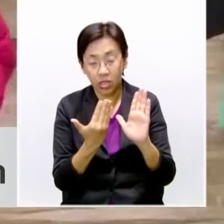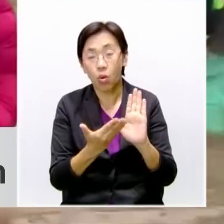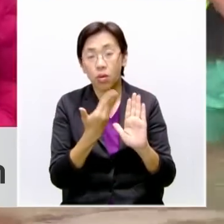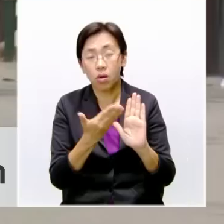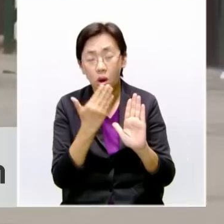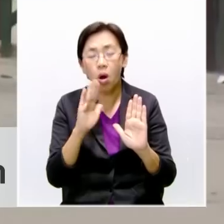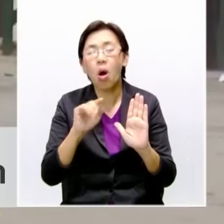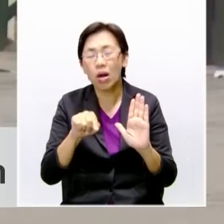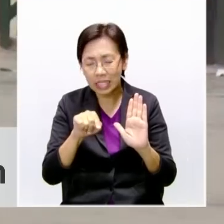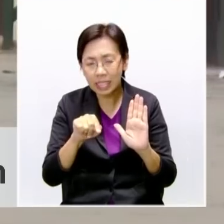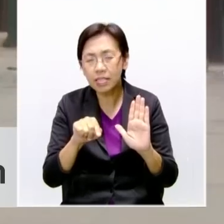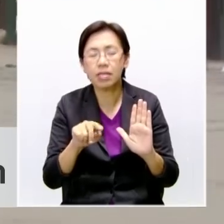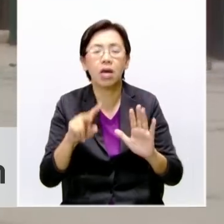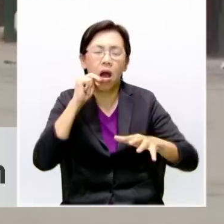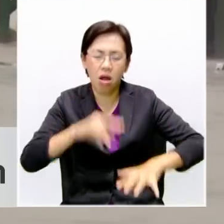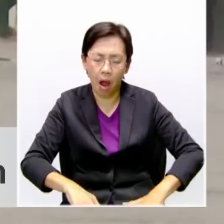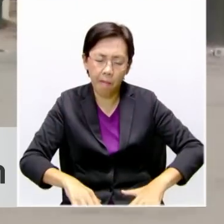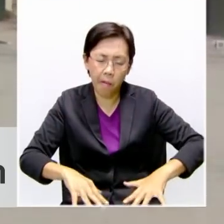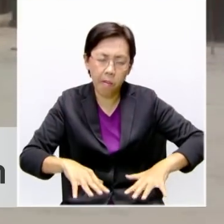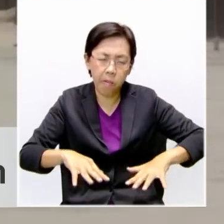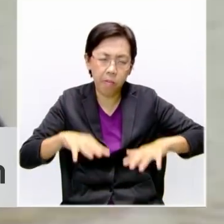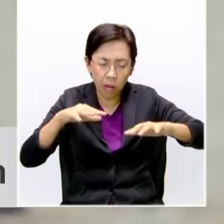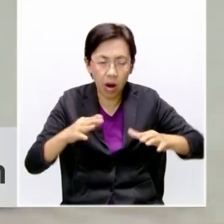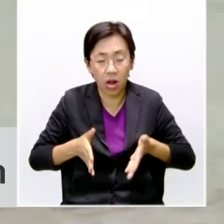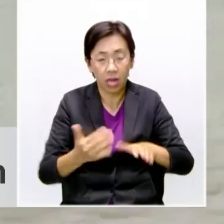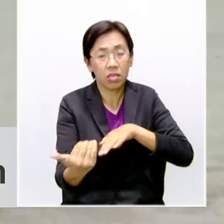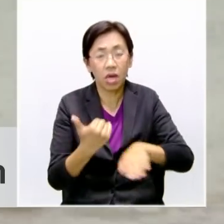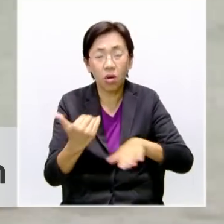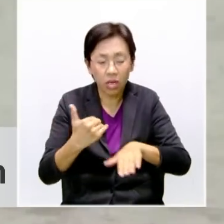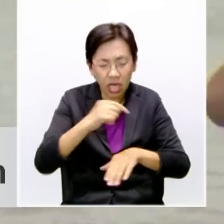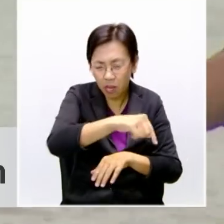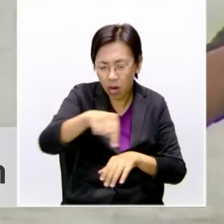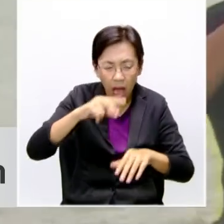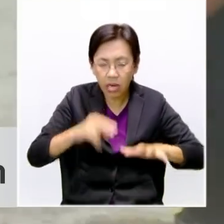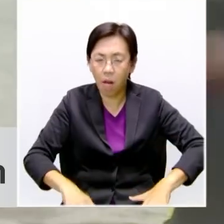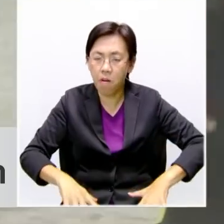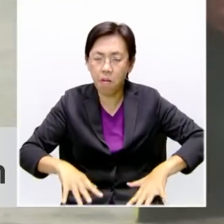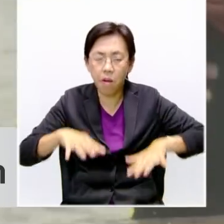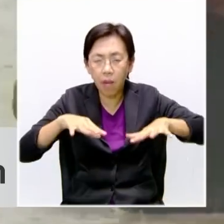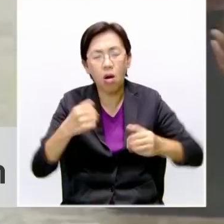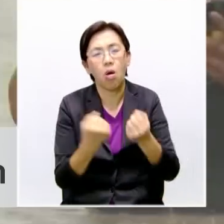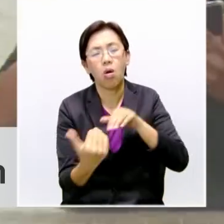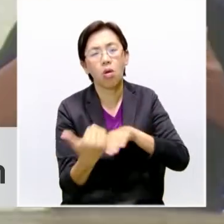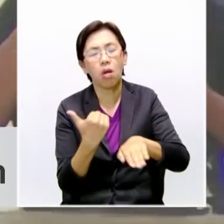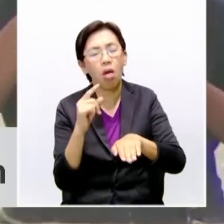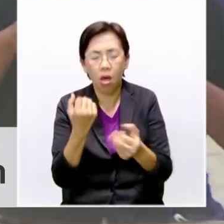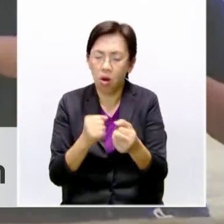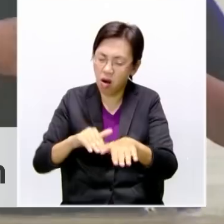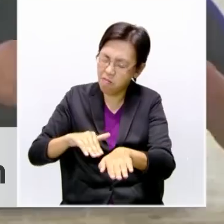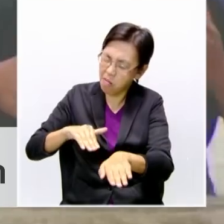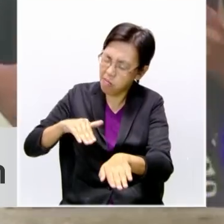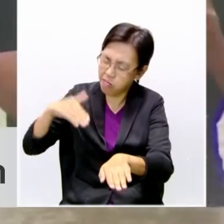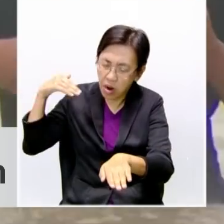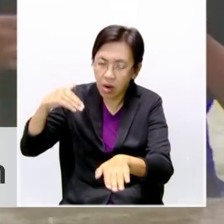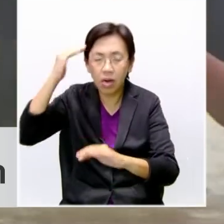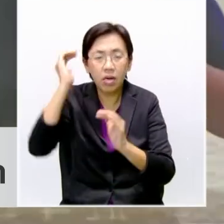คแลนด์ตอนนี้เนี่ยเกิดน้ำท่วมอย่างหนักถนนหลายสายในโอ๊คแลนด์ถูกน้ำท่วมทำให้การจราจรติดขัดตำรว